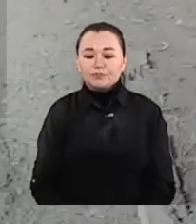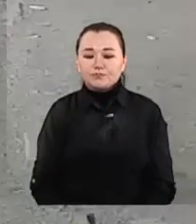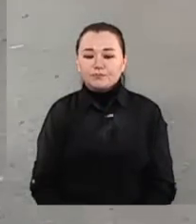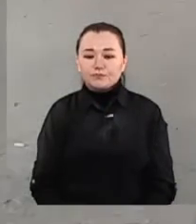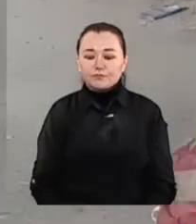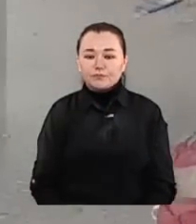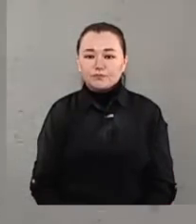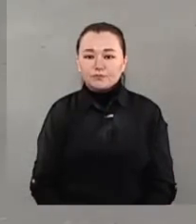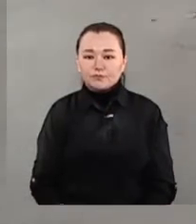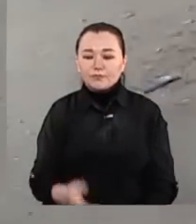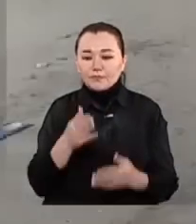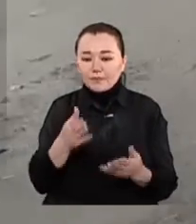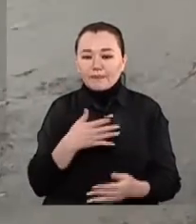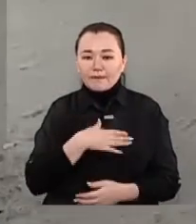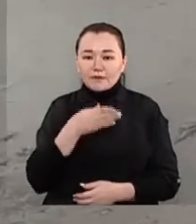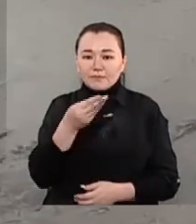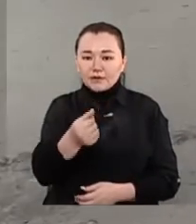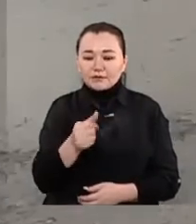Мәді, біздің ақылы